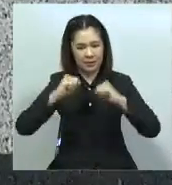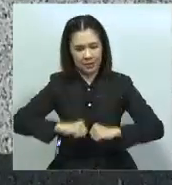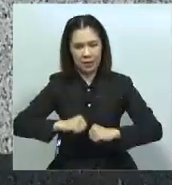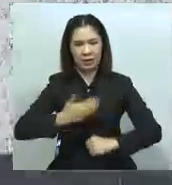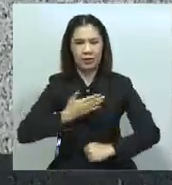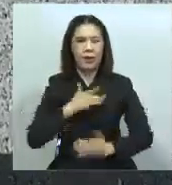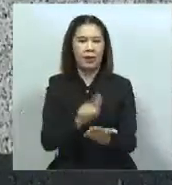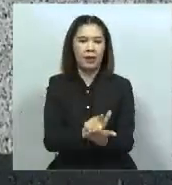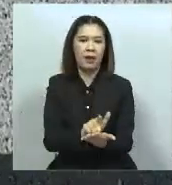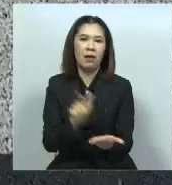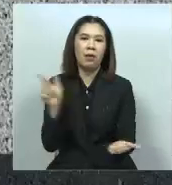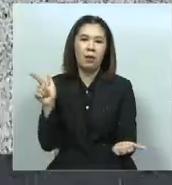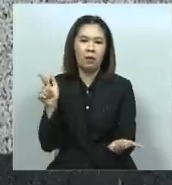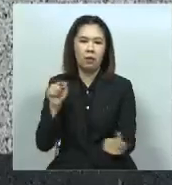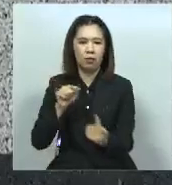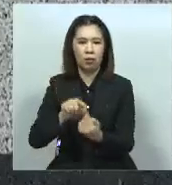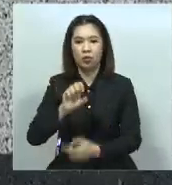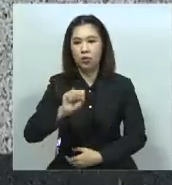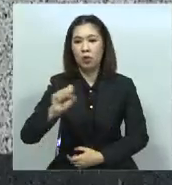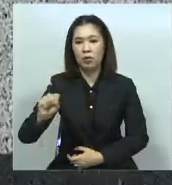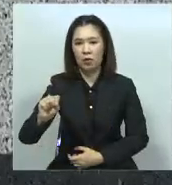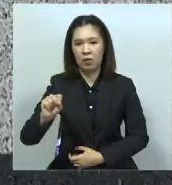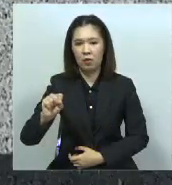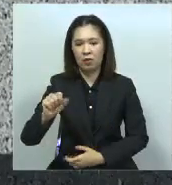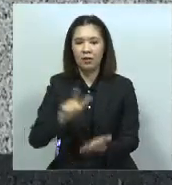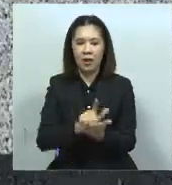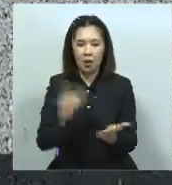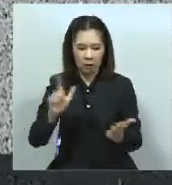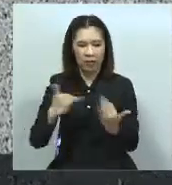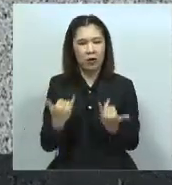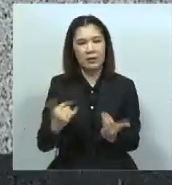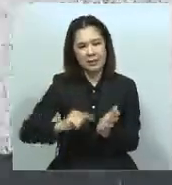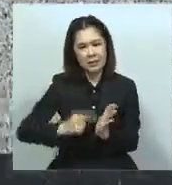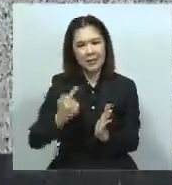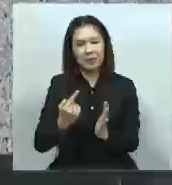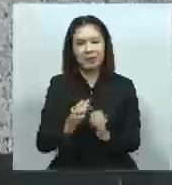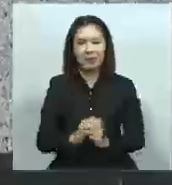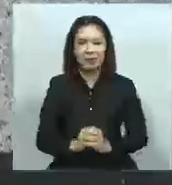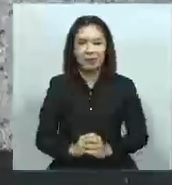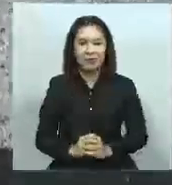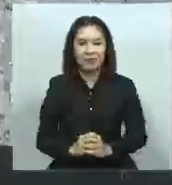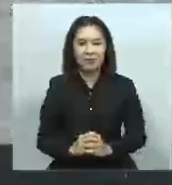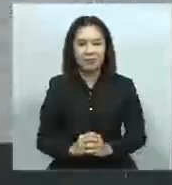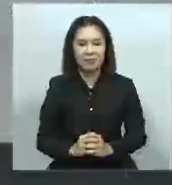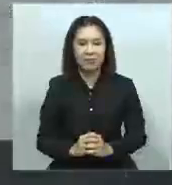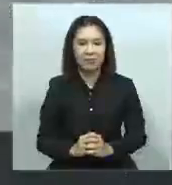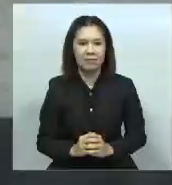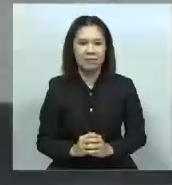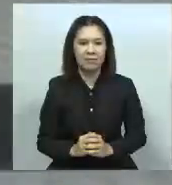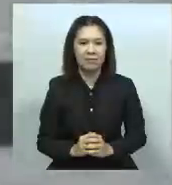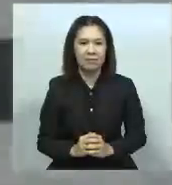จลาออกจากสมาชิกสภาผู้แทนราษฎรตั้งแต่บัดนี้เป็นต้นไปครับขอบคุณครับ แล้วจะรับผิดชอบยังไงกับพรรคต่อไปคะท่